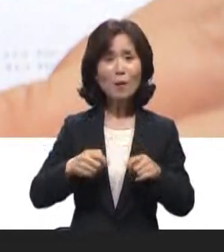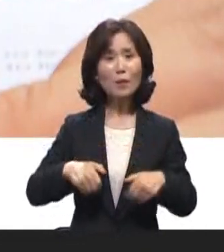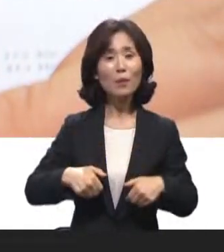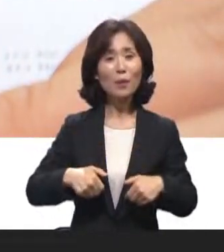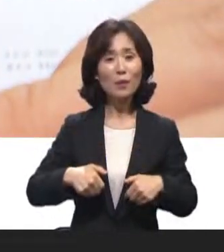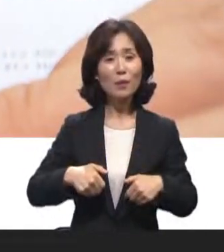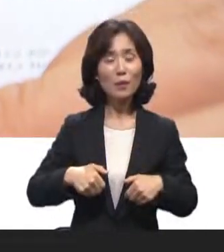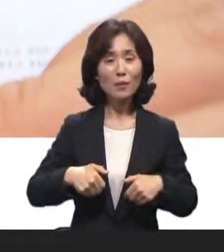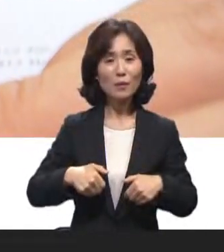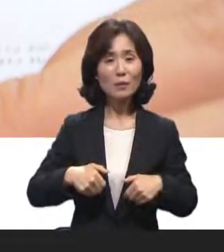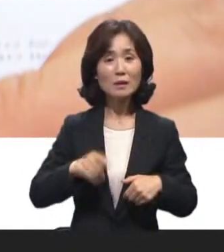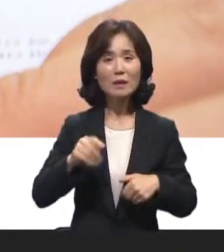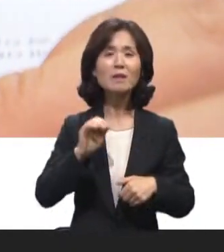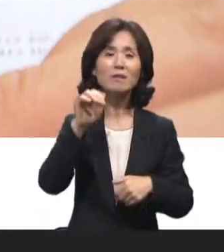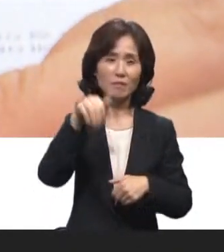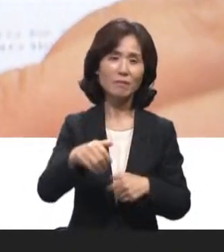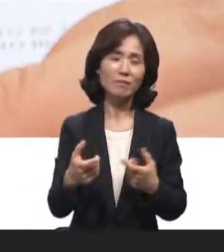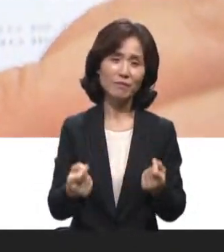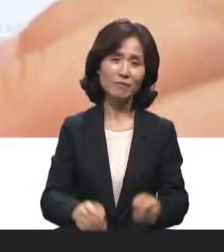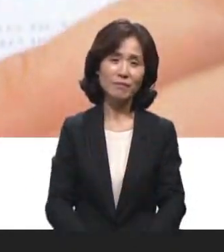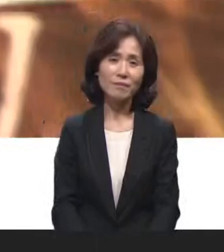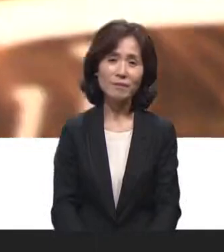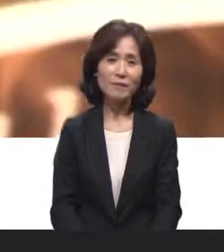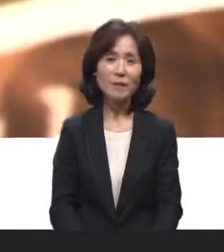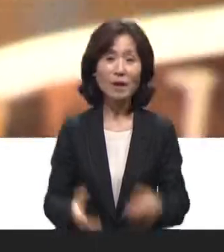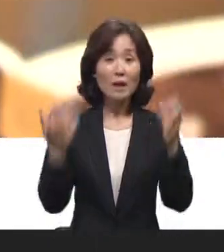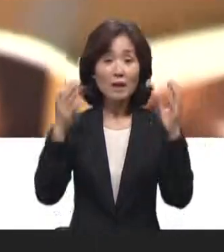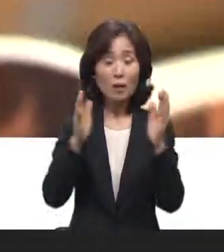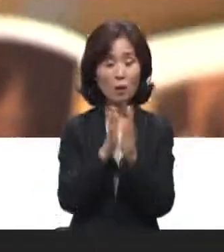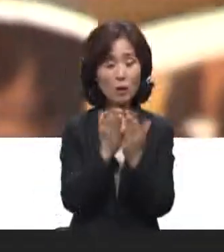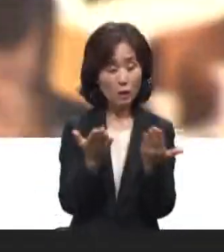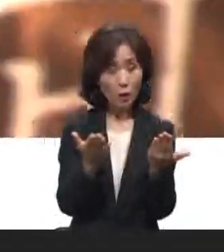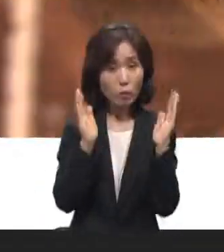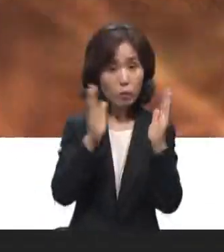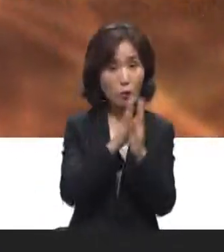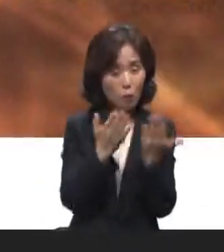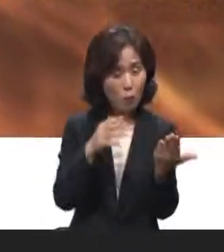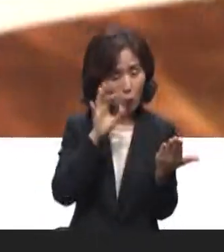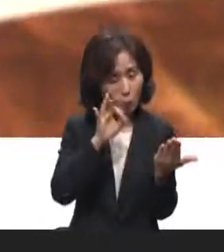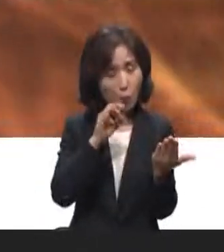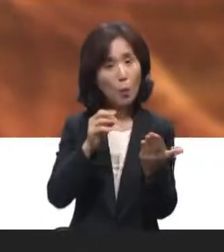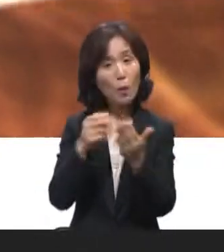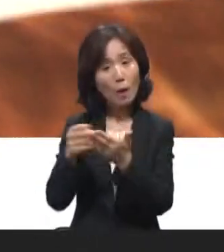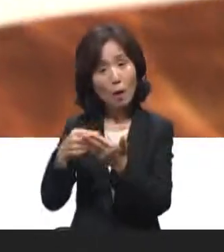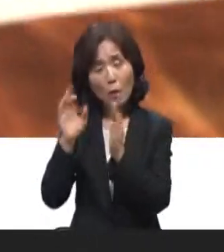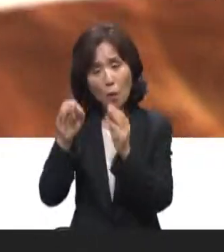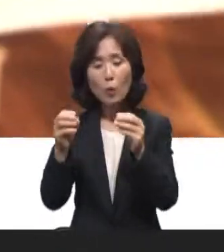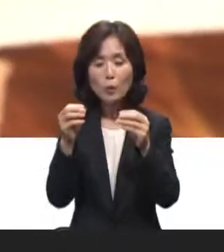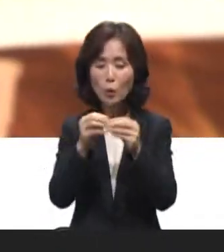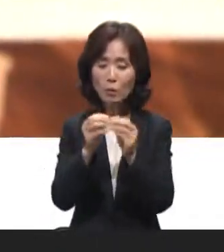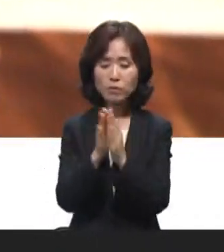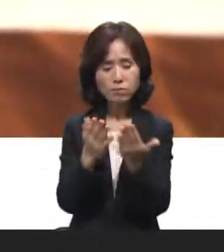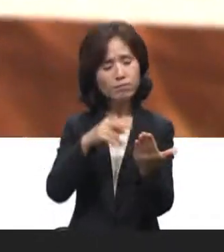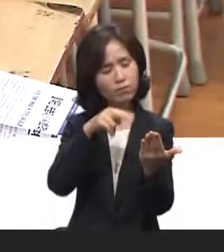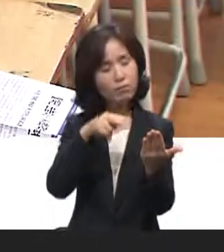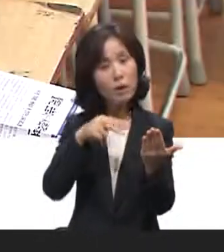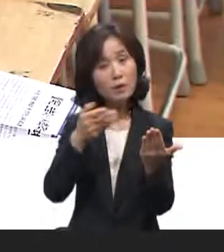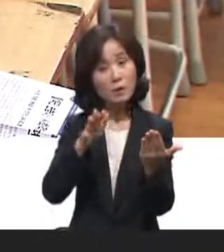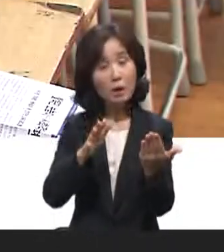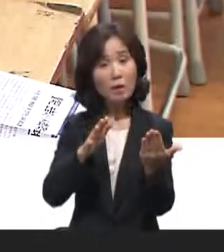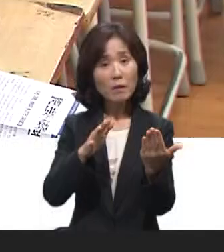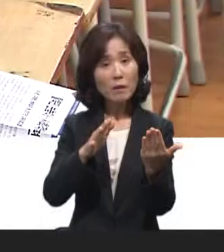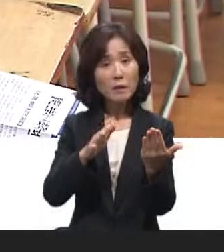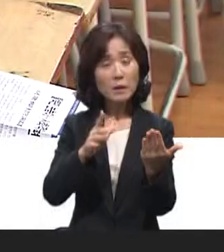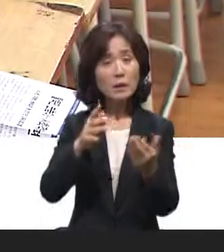눈으로 평가하는 능력이 좀 떨어졌다고 할 수가 있는데요 우리 아이들이 교과서도 보고 많아도 보고 소설 같은 거 되게 많이 있거든요 4 p 사에